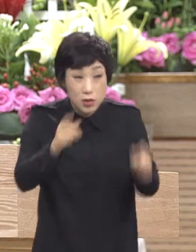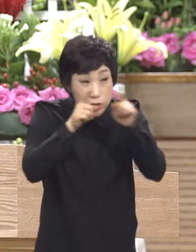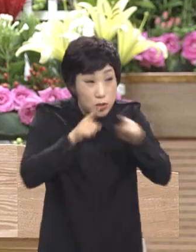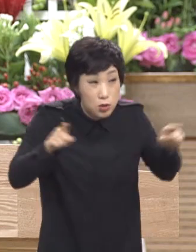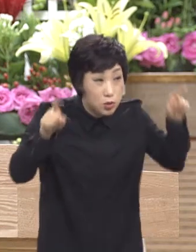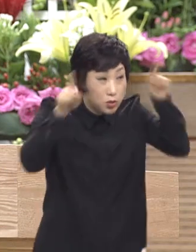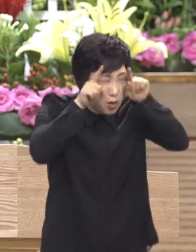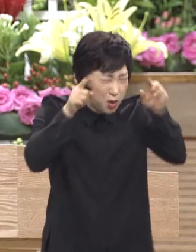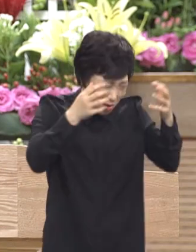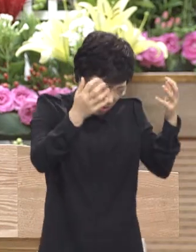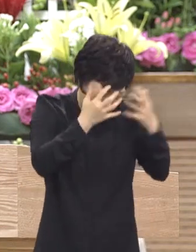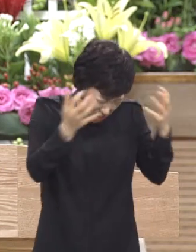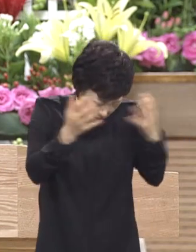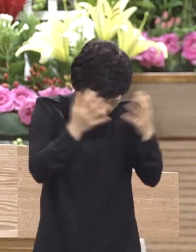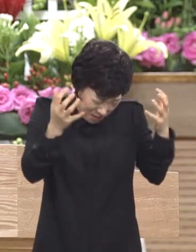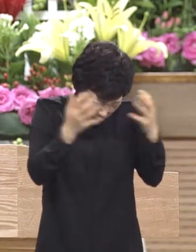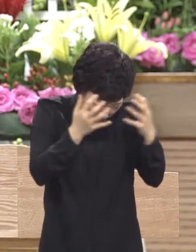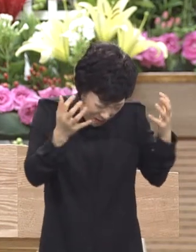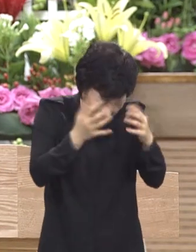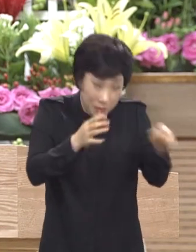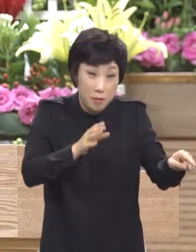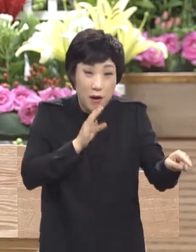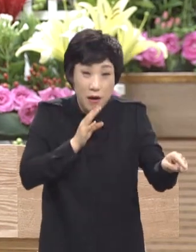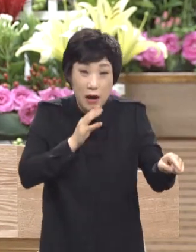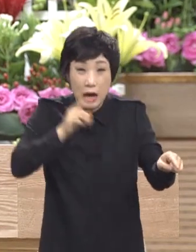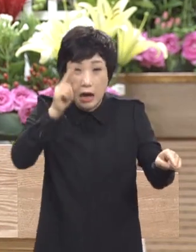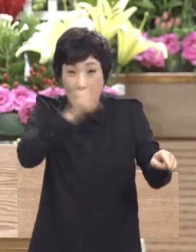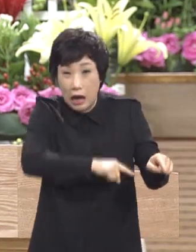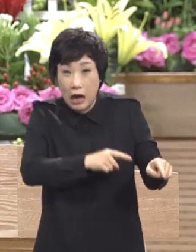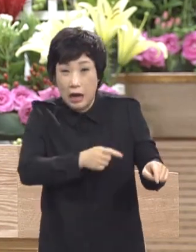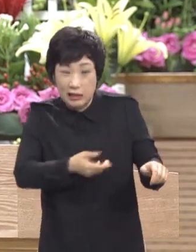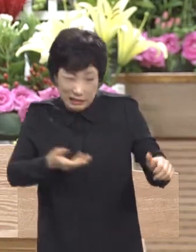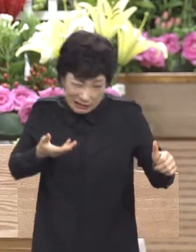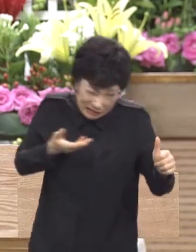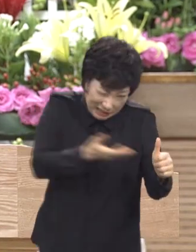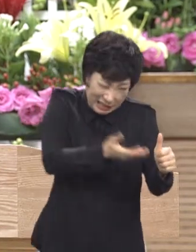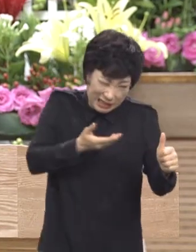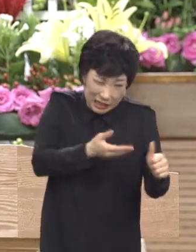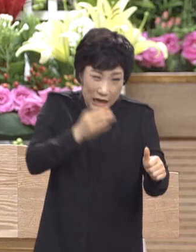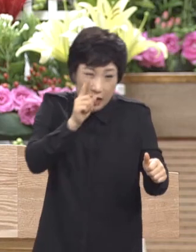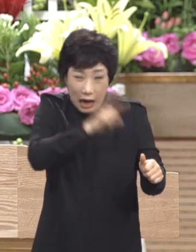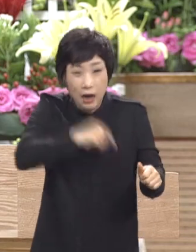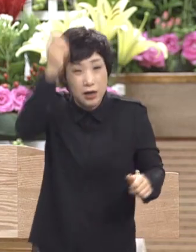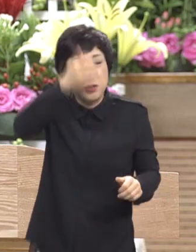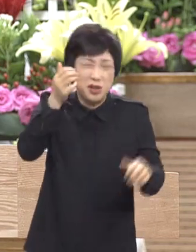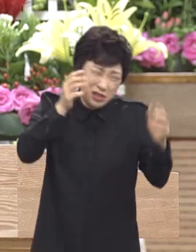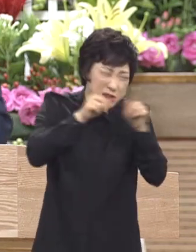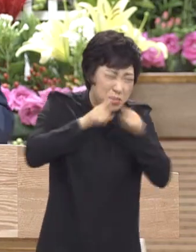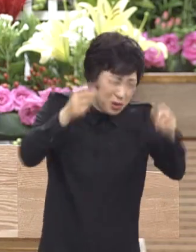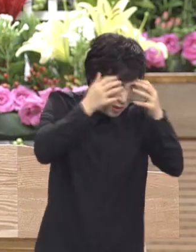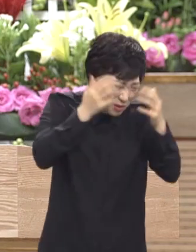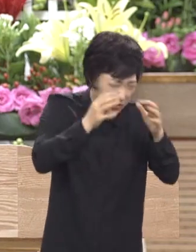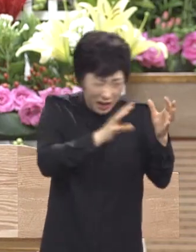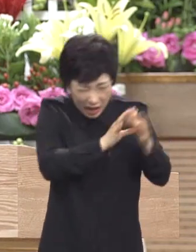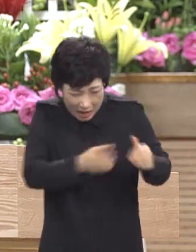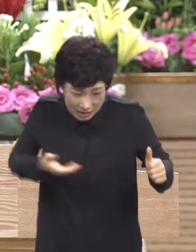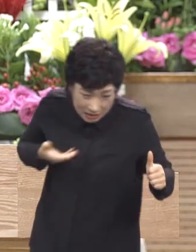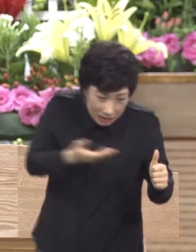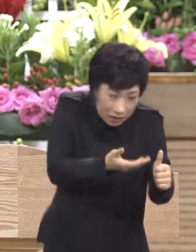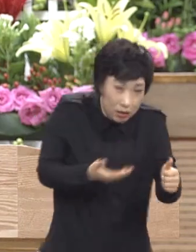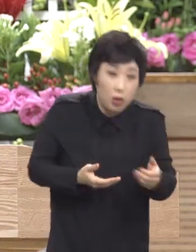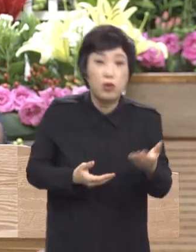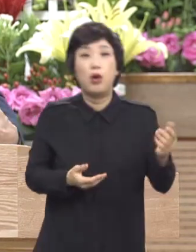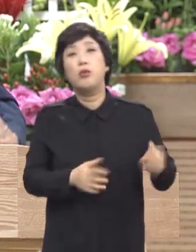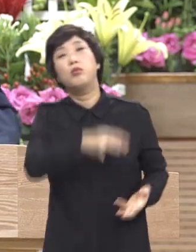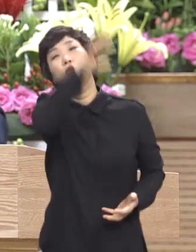지옥에서 고통을 이 악한 것들이 더 가하는데 악한 용들이 가하는데 이 고통이 어느